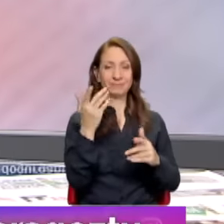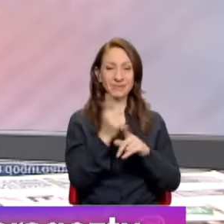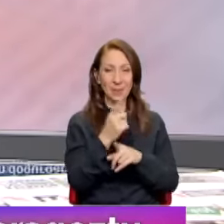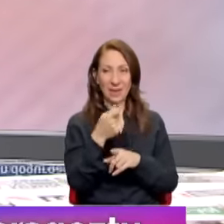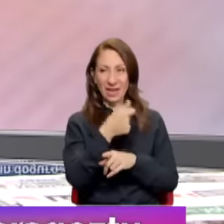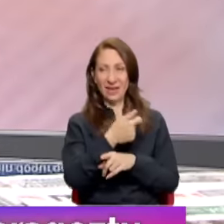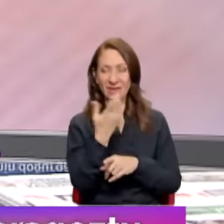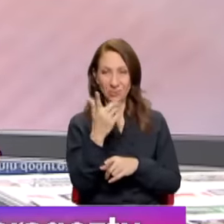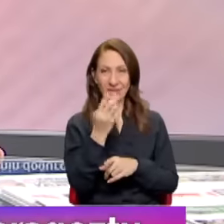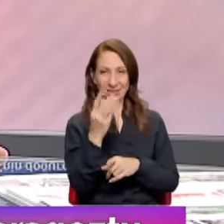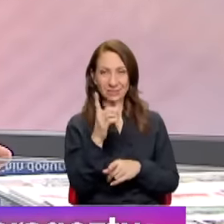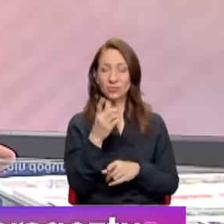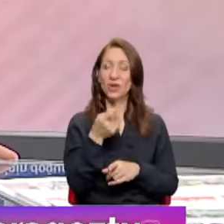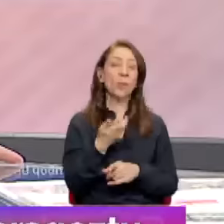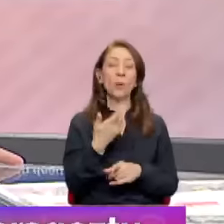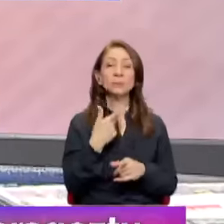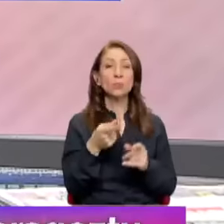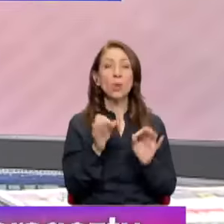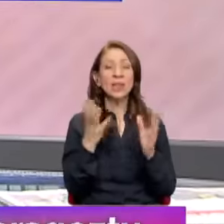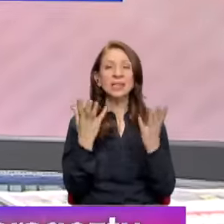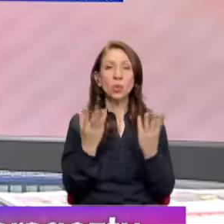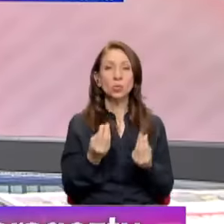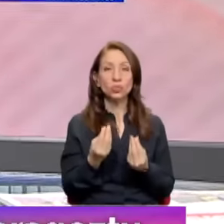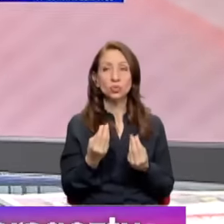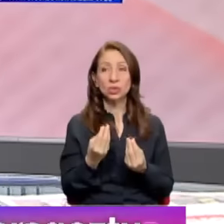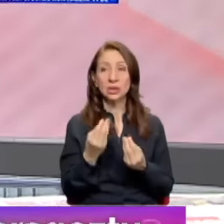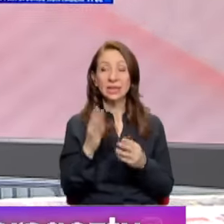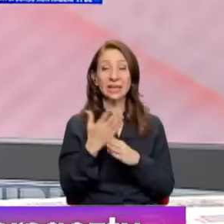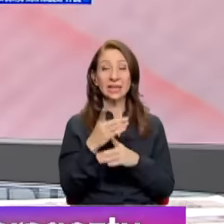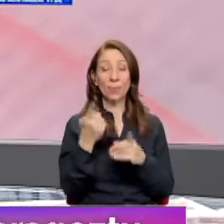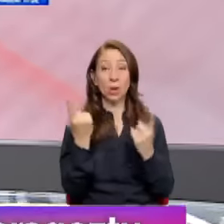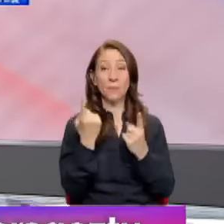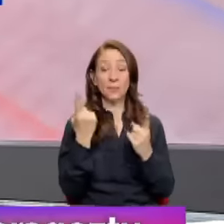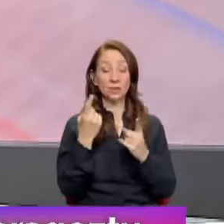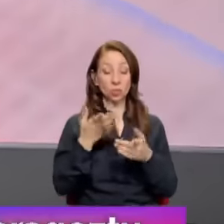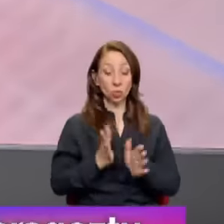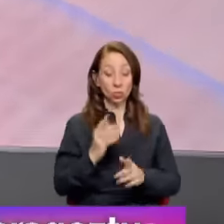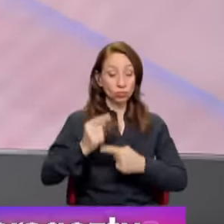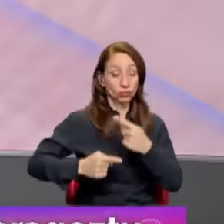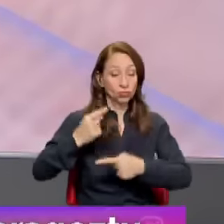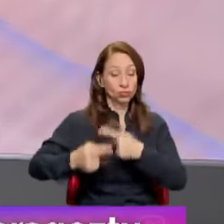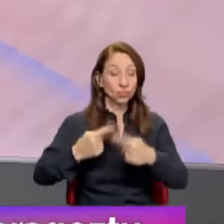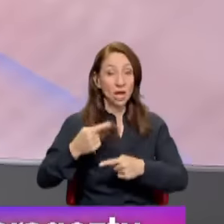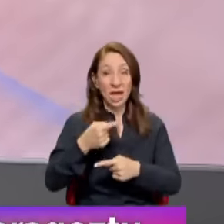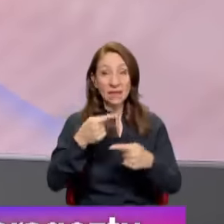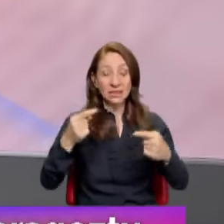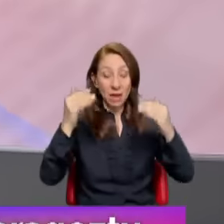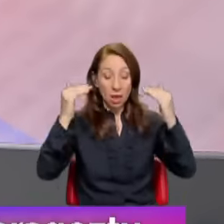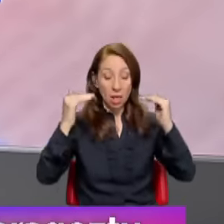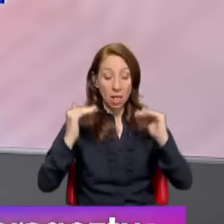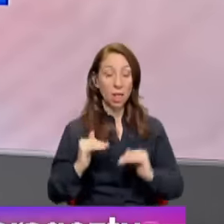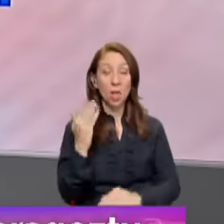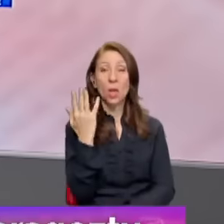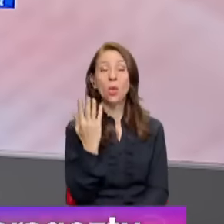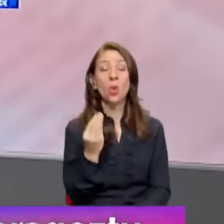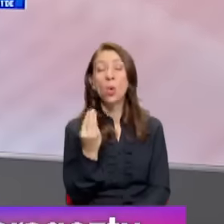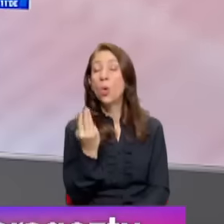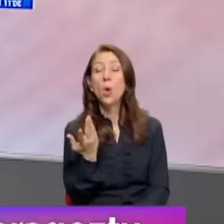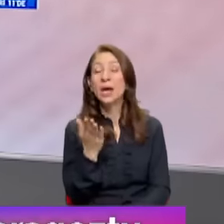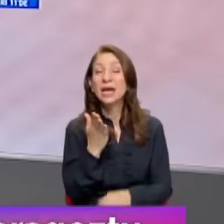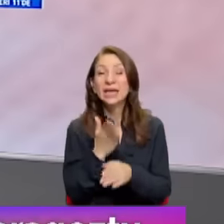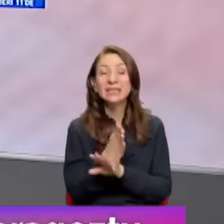harçlık veremiyor Peki biz buraya nasıl geldik Bir Hani niye böyle bir doğurganlık Kızında eksilme yavaşlama